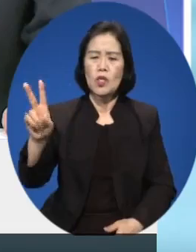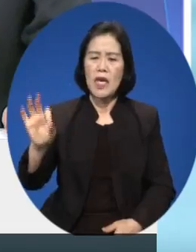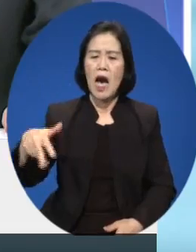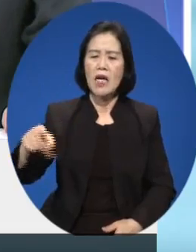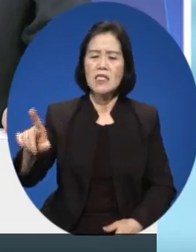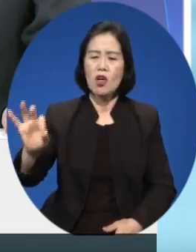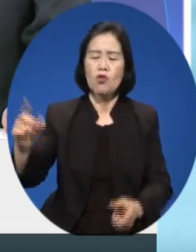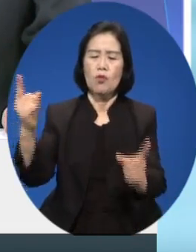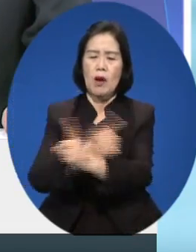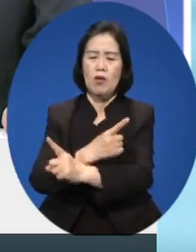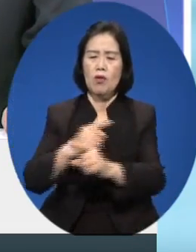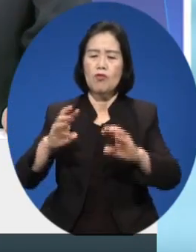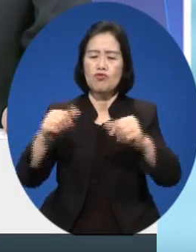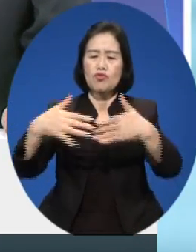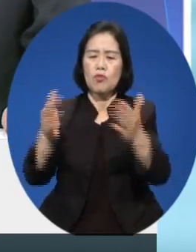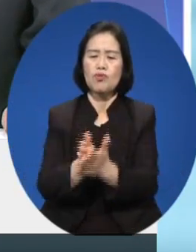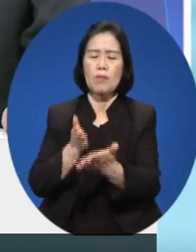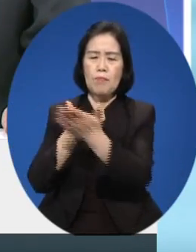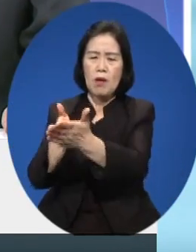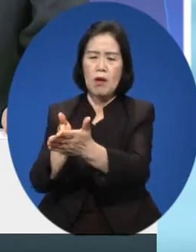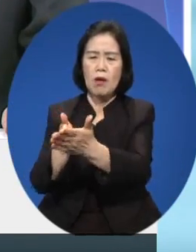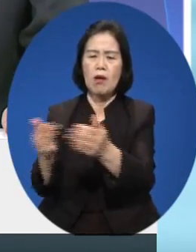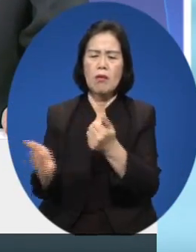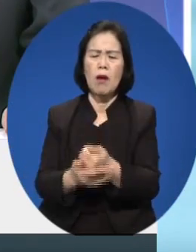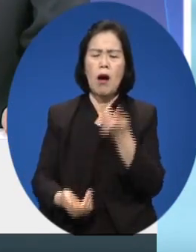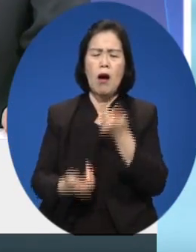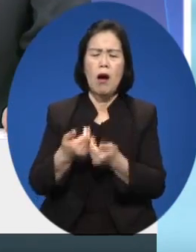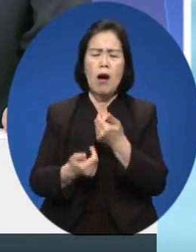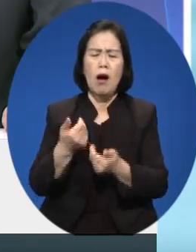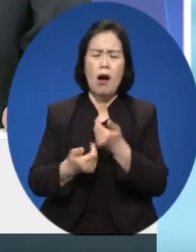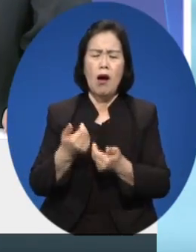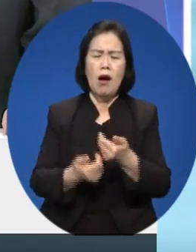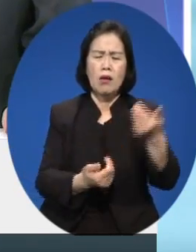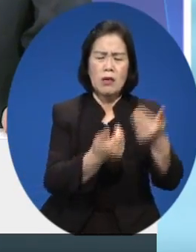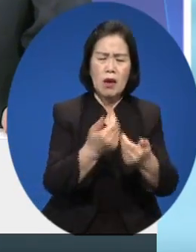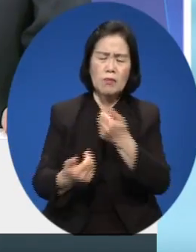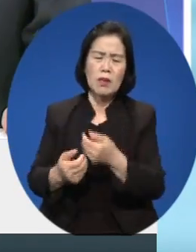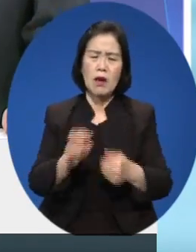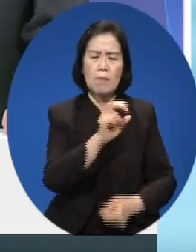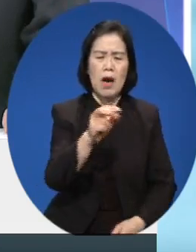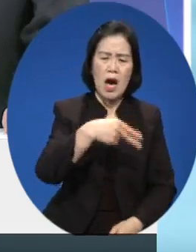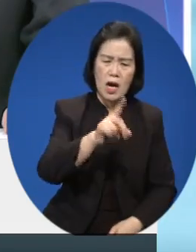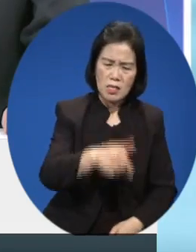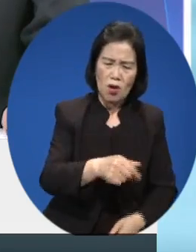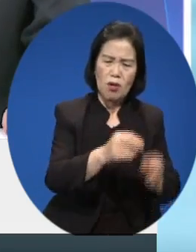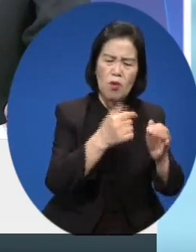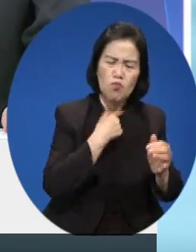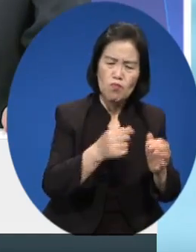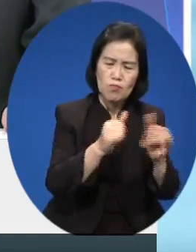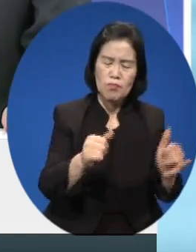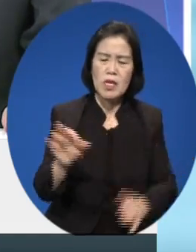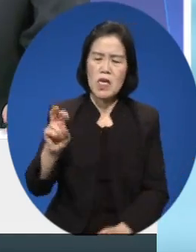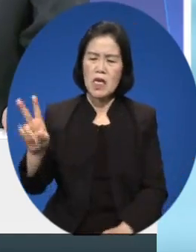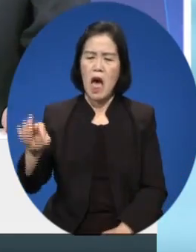권의 하였고 이로 인해서 민 민 갈등을 붙이기는 모습이 되고야 말았습니다 즉 마서 캥 을 원하는 주민들과 양정